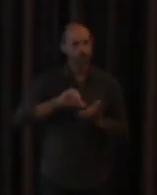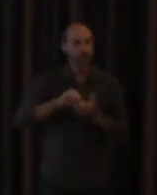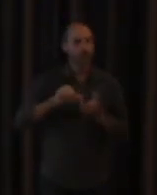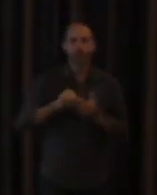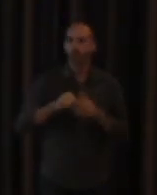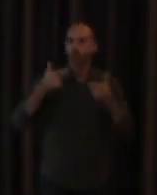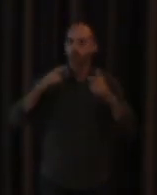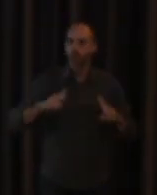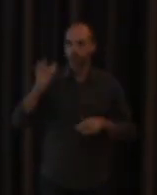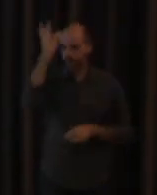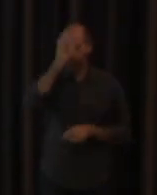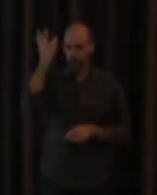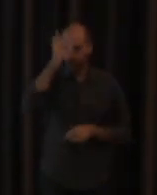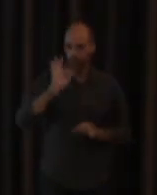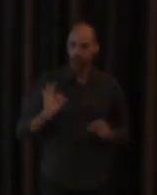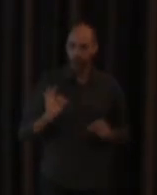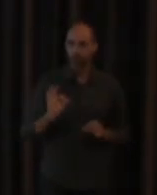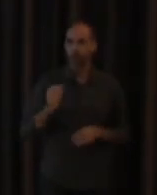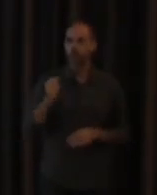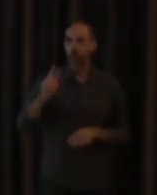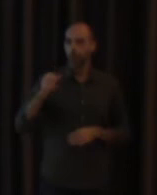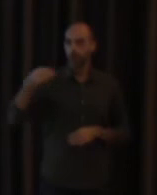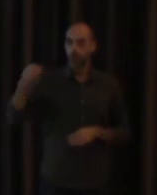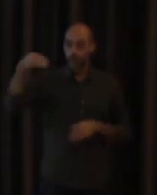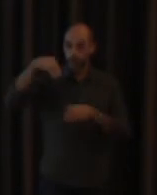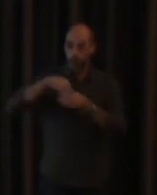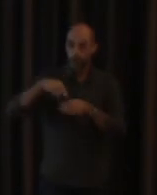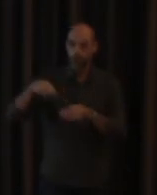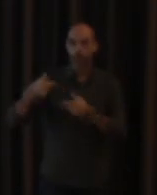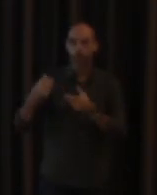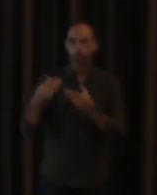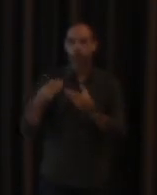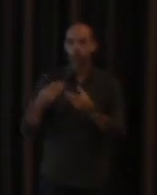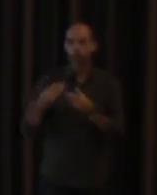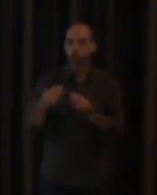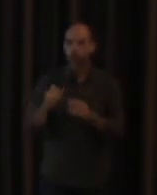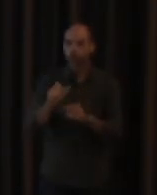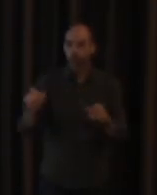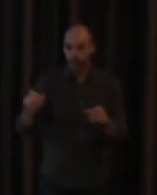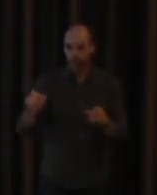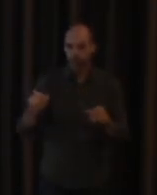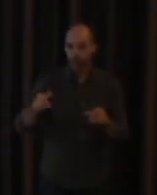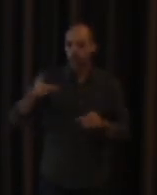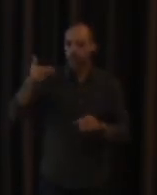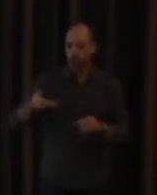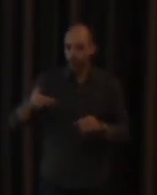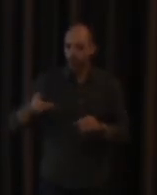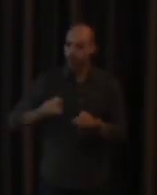Teòrica de la Universitat Autònoma, que és un centre que plega molts dels lingüistes més rellevants del nostre